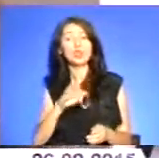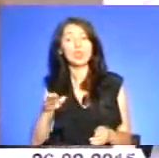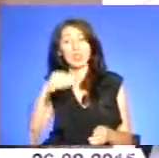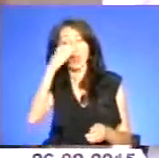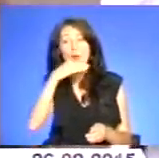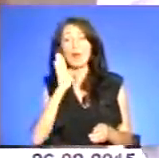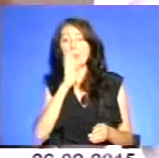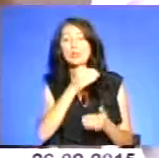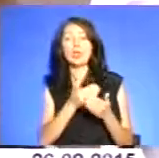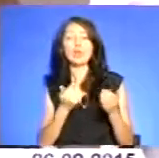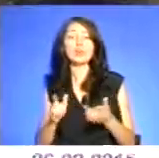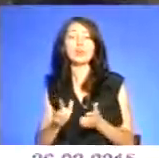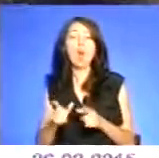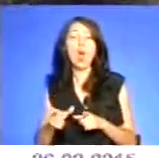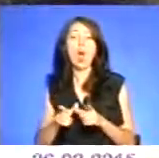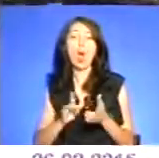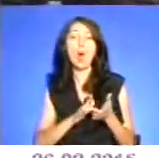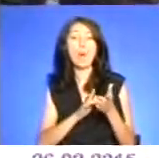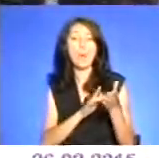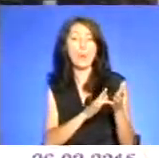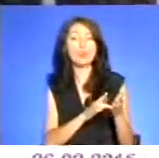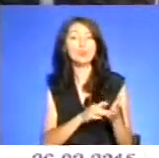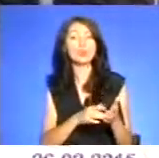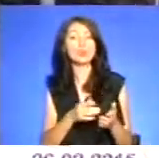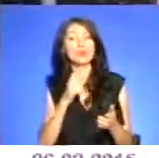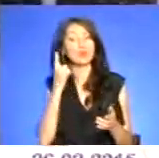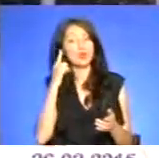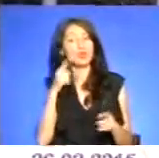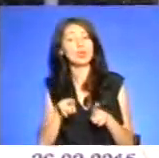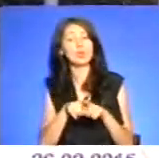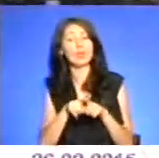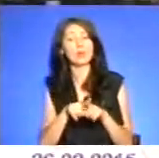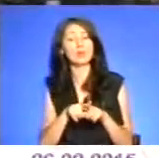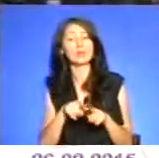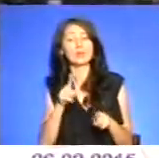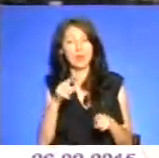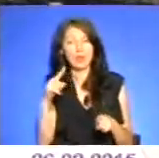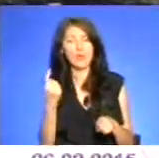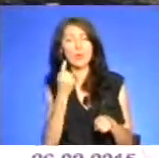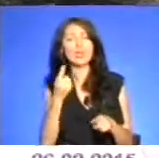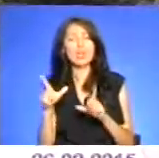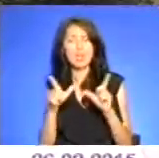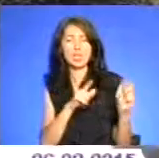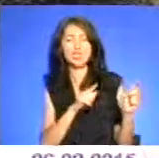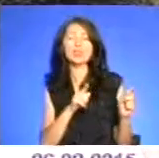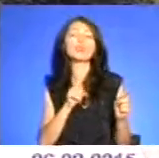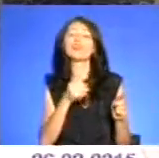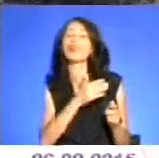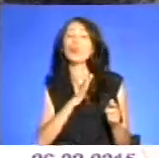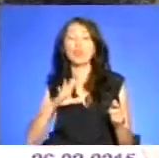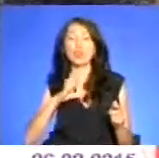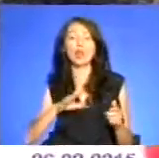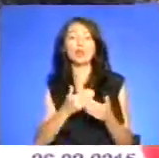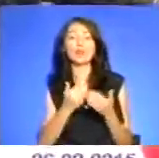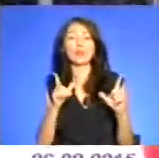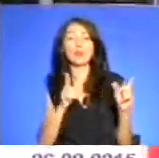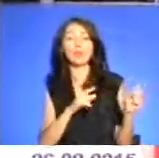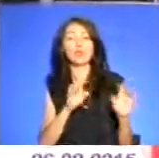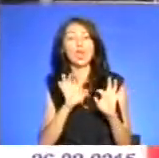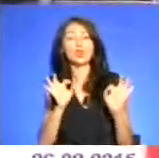ми почули таке. Чого ти очікуєш від цієї поїздки? Ти вперше їдеш. Розкажи, будь ласка.